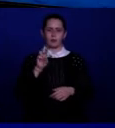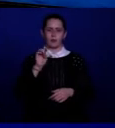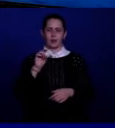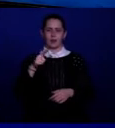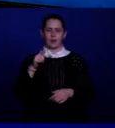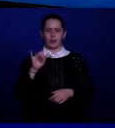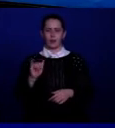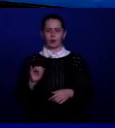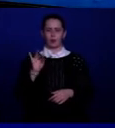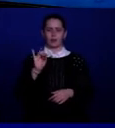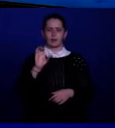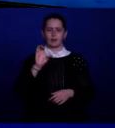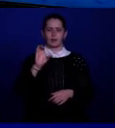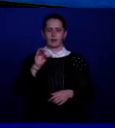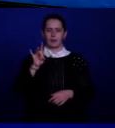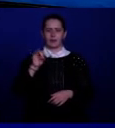и стригу.